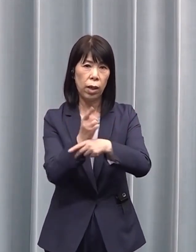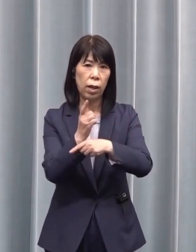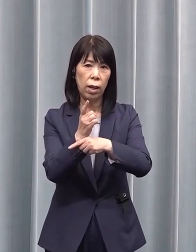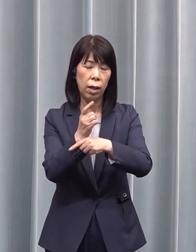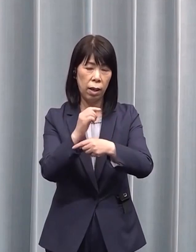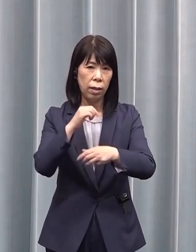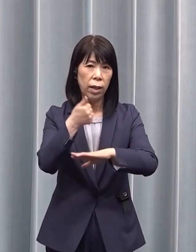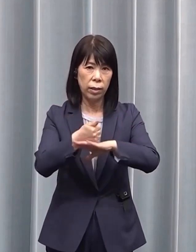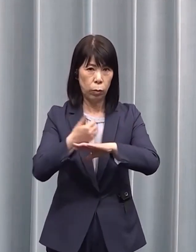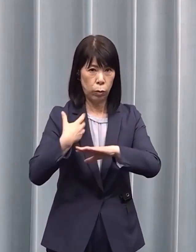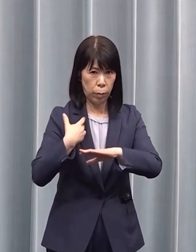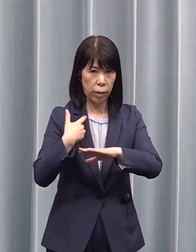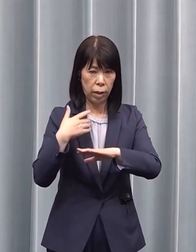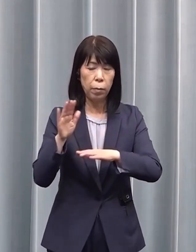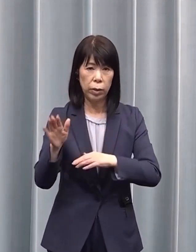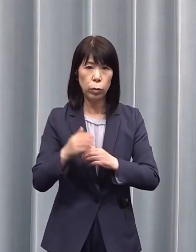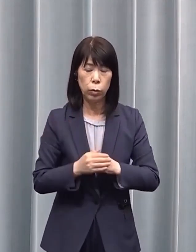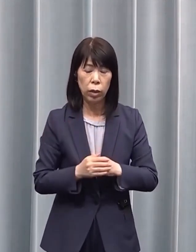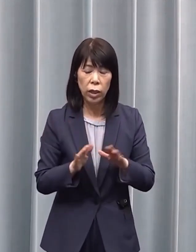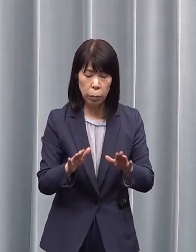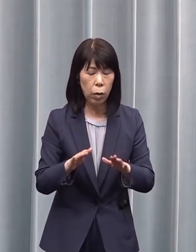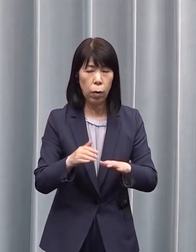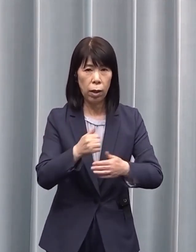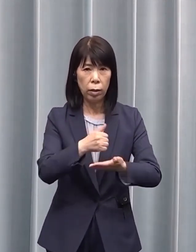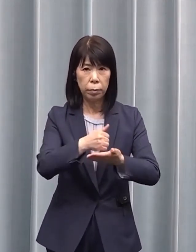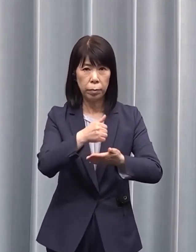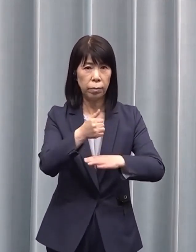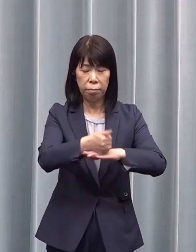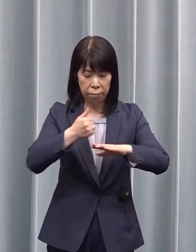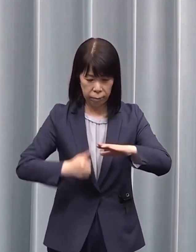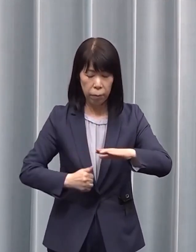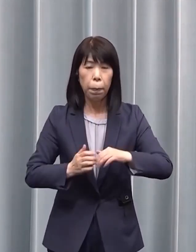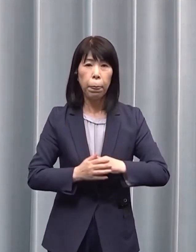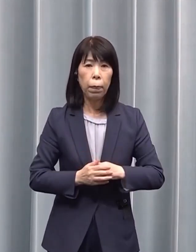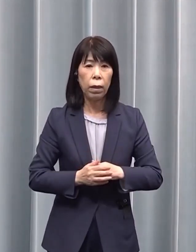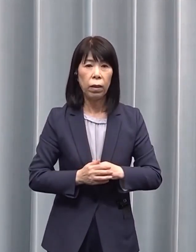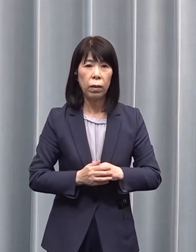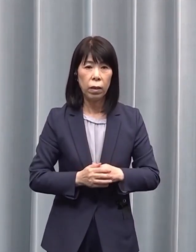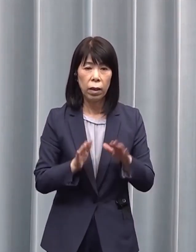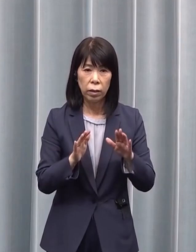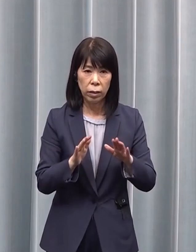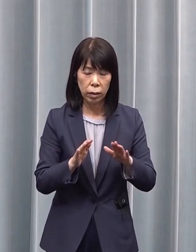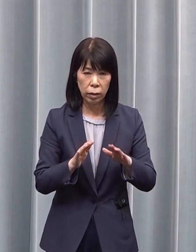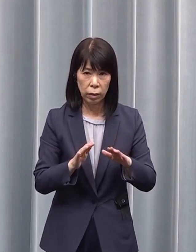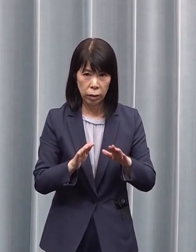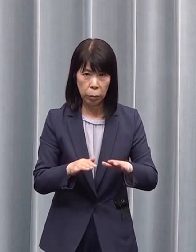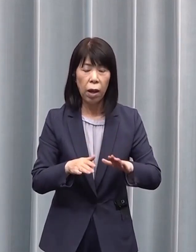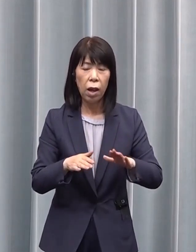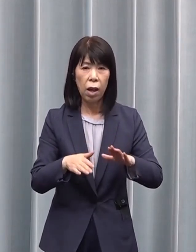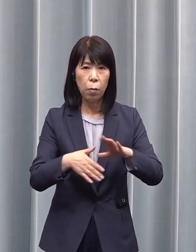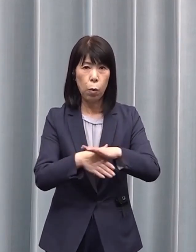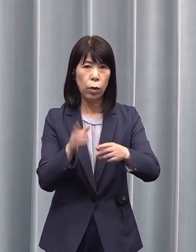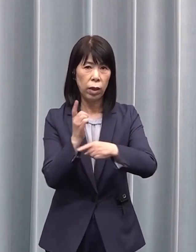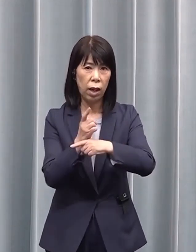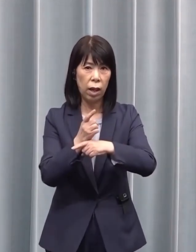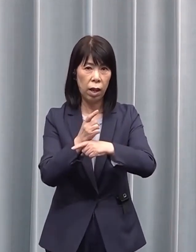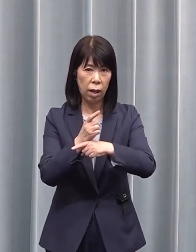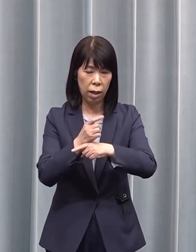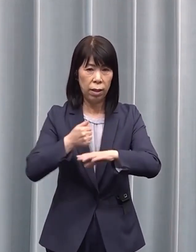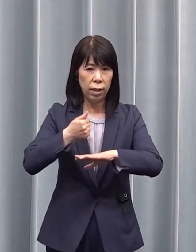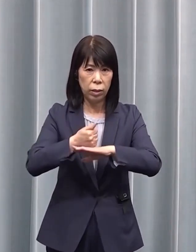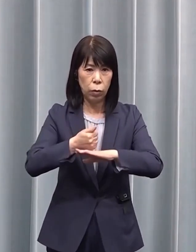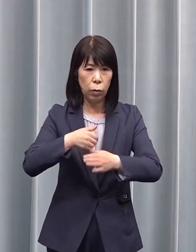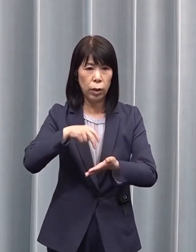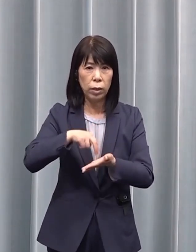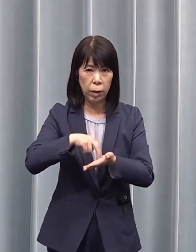ましたけれども、もう現在その地位にございませんので、文部科学省の立場での発言ということはできないということは